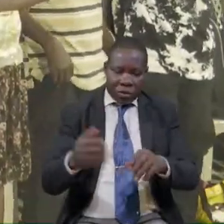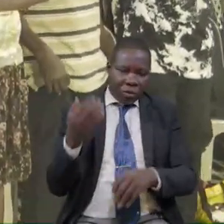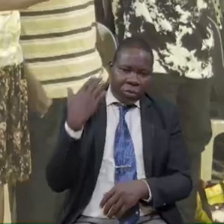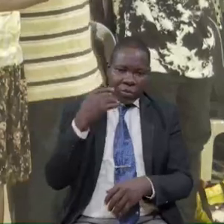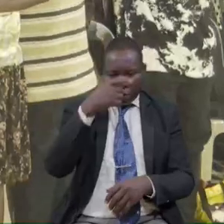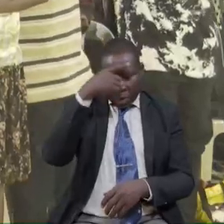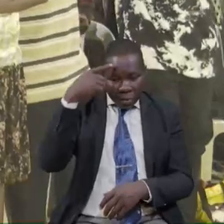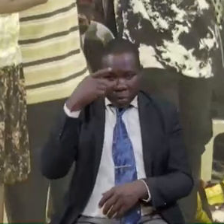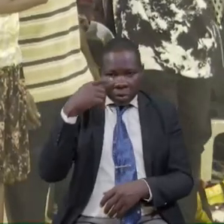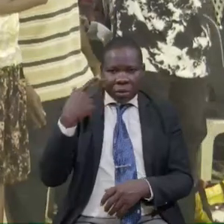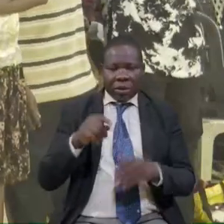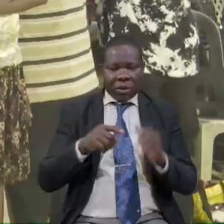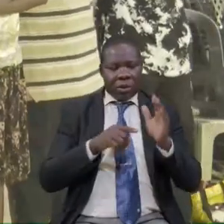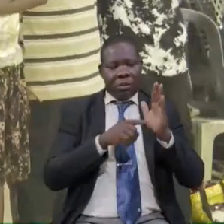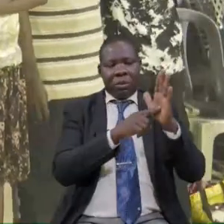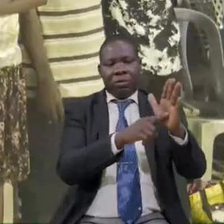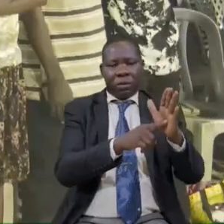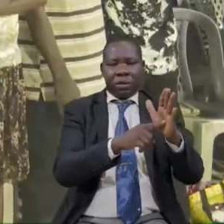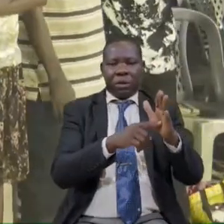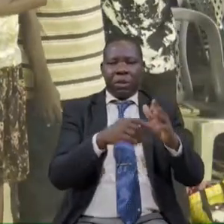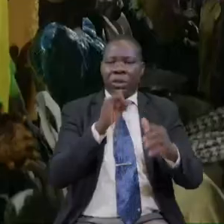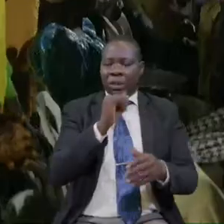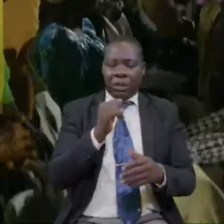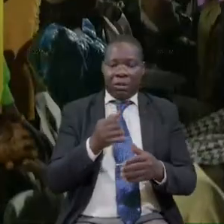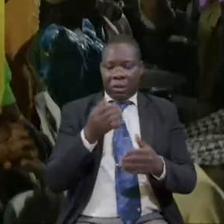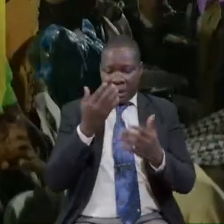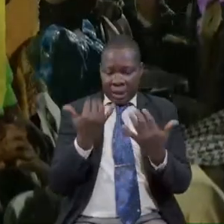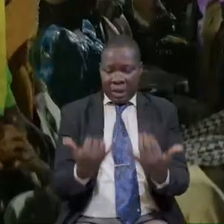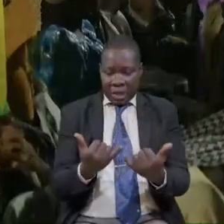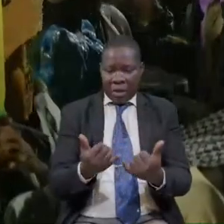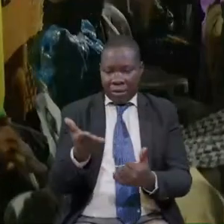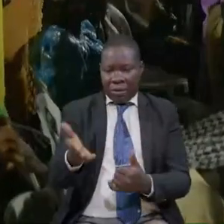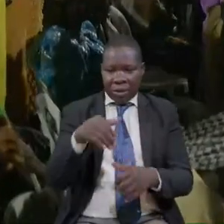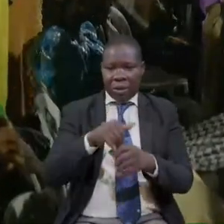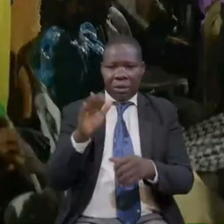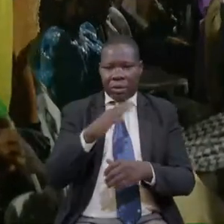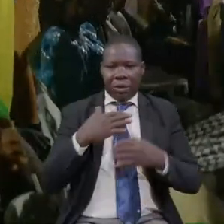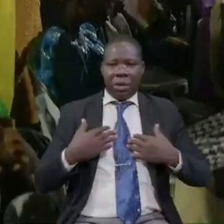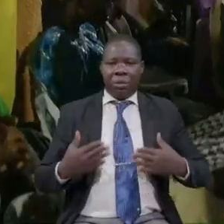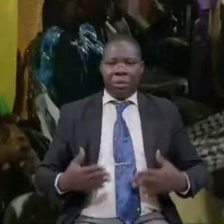ne pouviez pas faire parce que la manifestation est là dans votre corps.